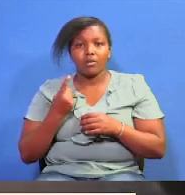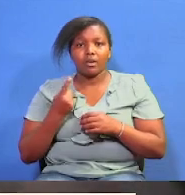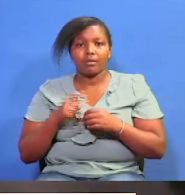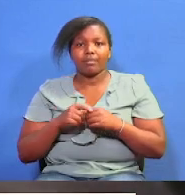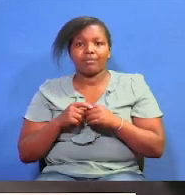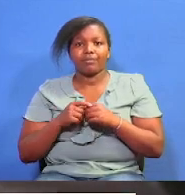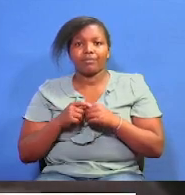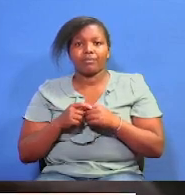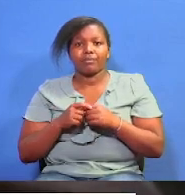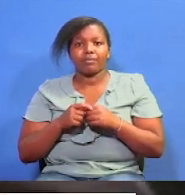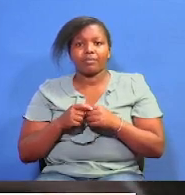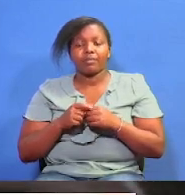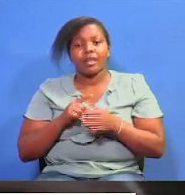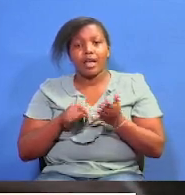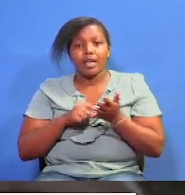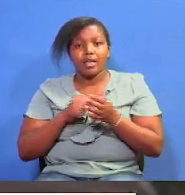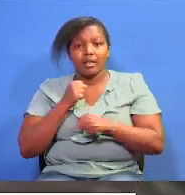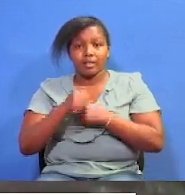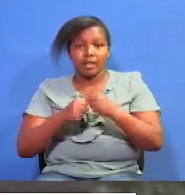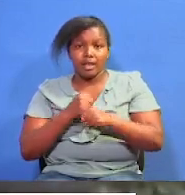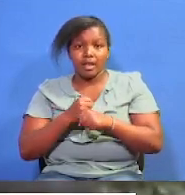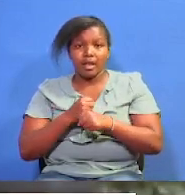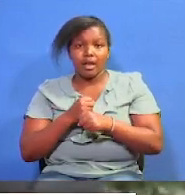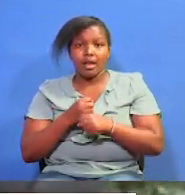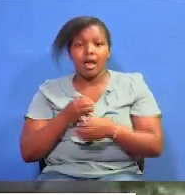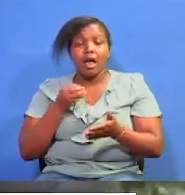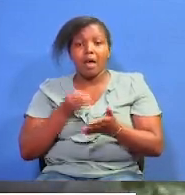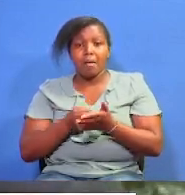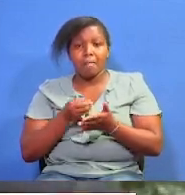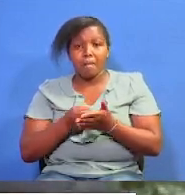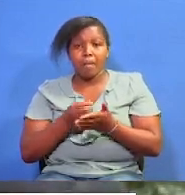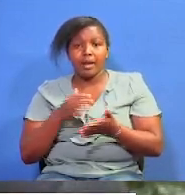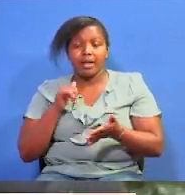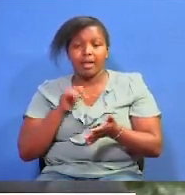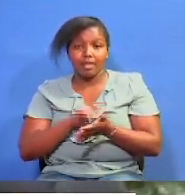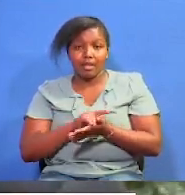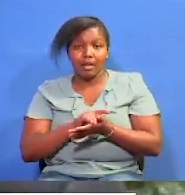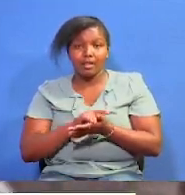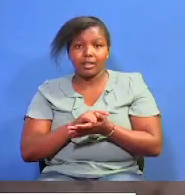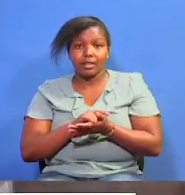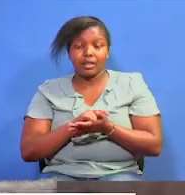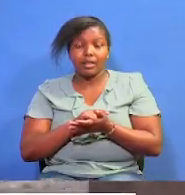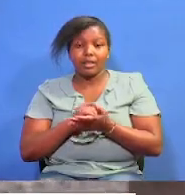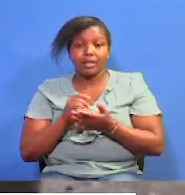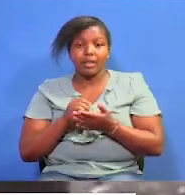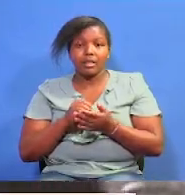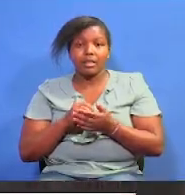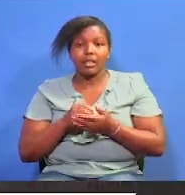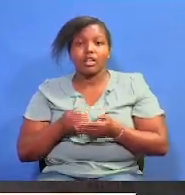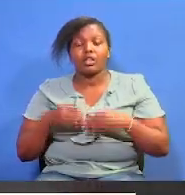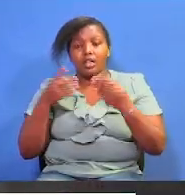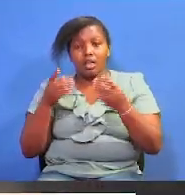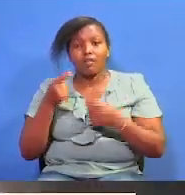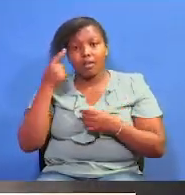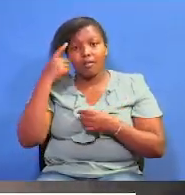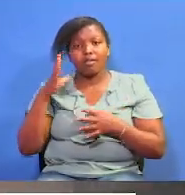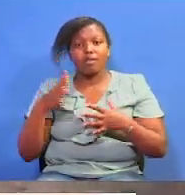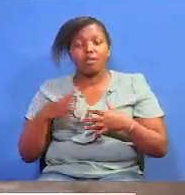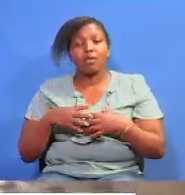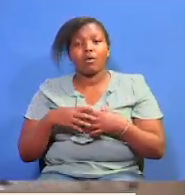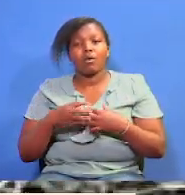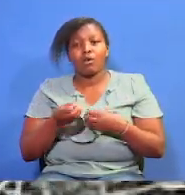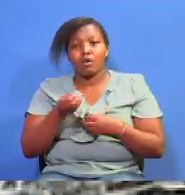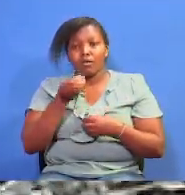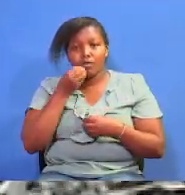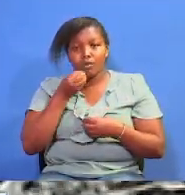huu. Malipo hayo pia ni pamoja na nyongeza ya mpango wa kuboresha lishe kupitia fedha taslimu